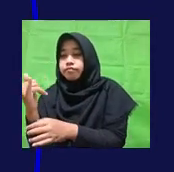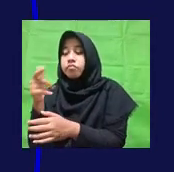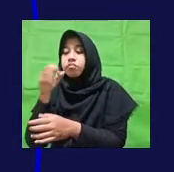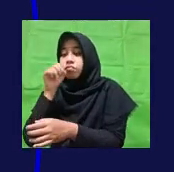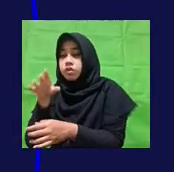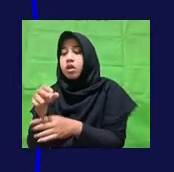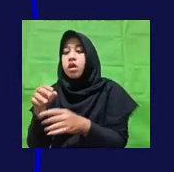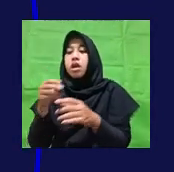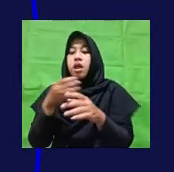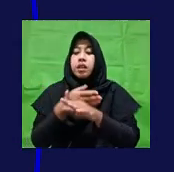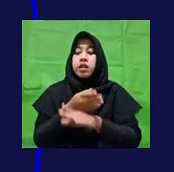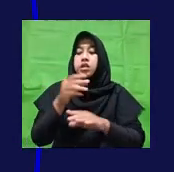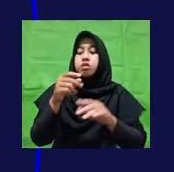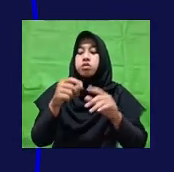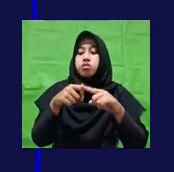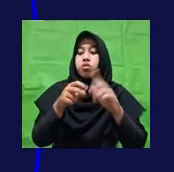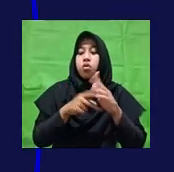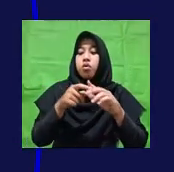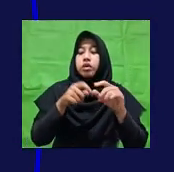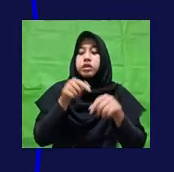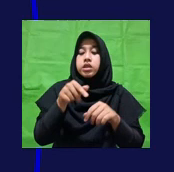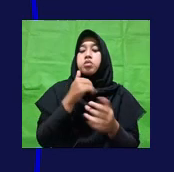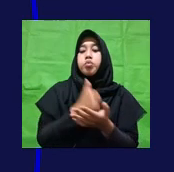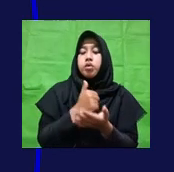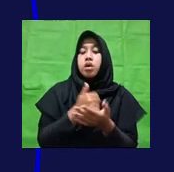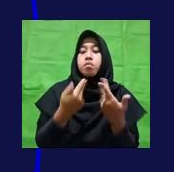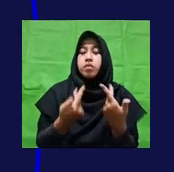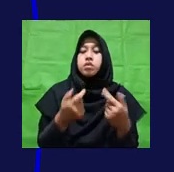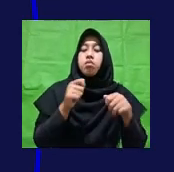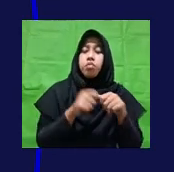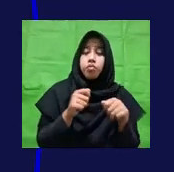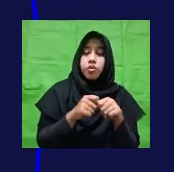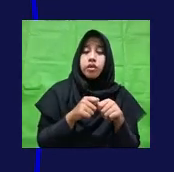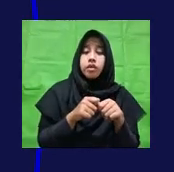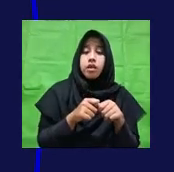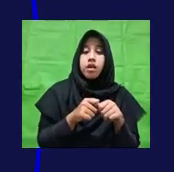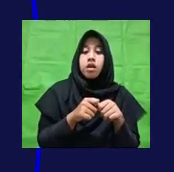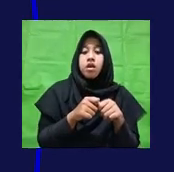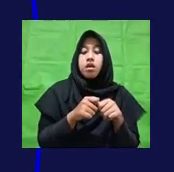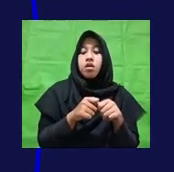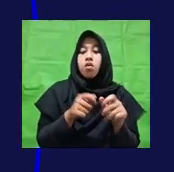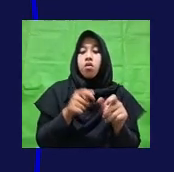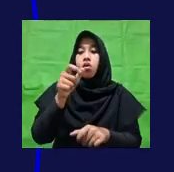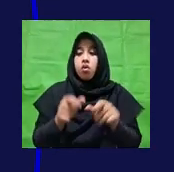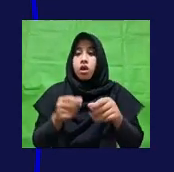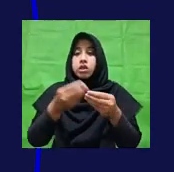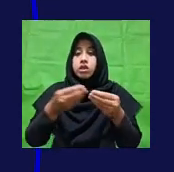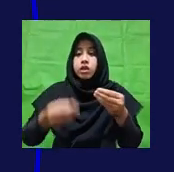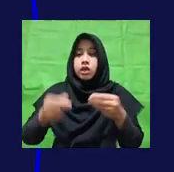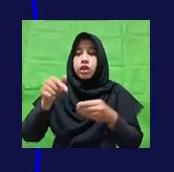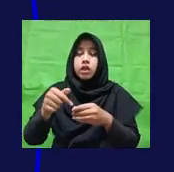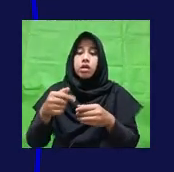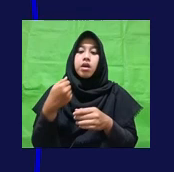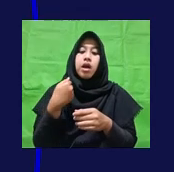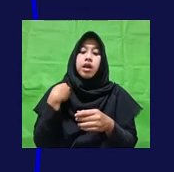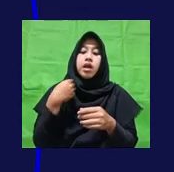bisa membuat para partisipan dalam jaringan Rimpan ini berada di ranah emansipasi. Mungkin